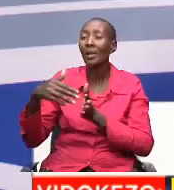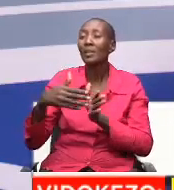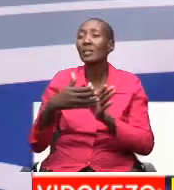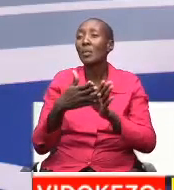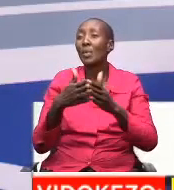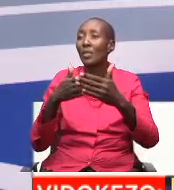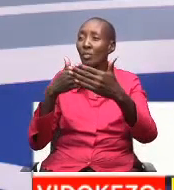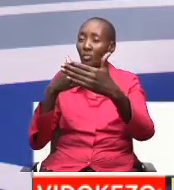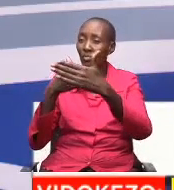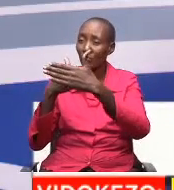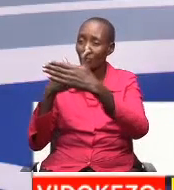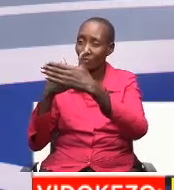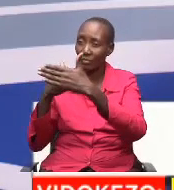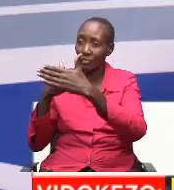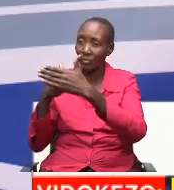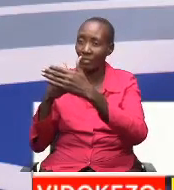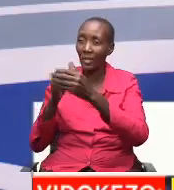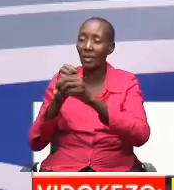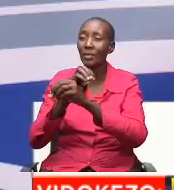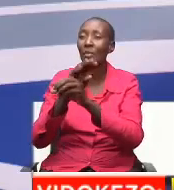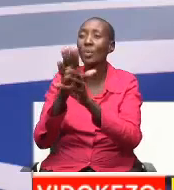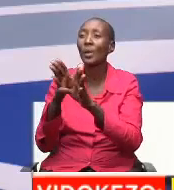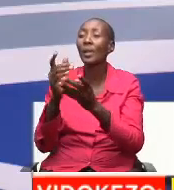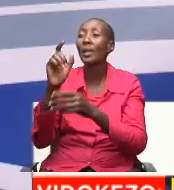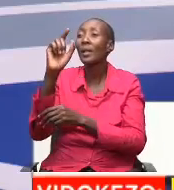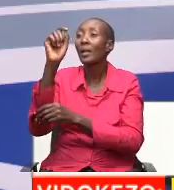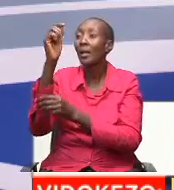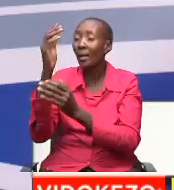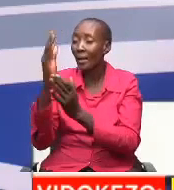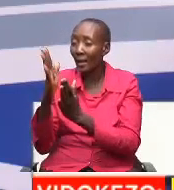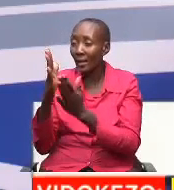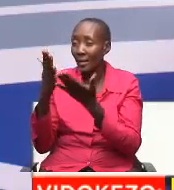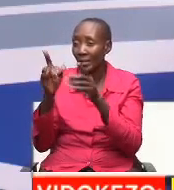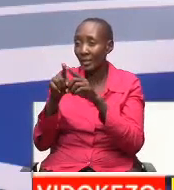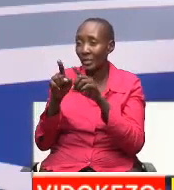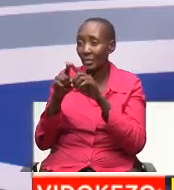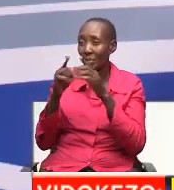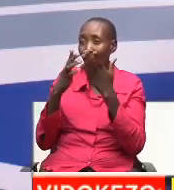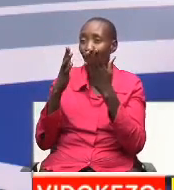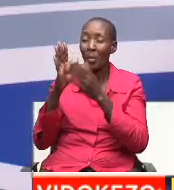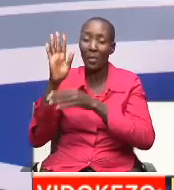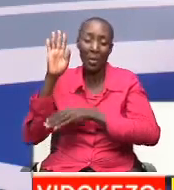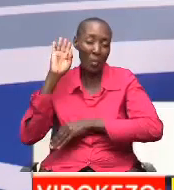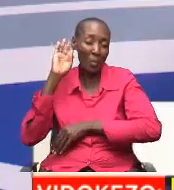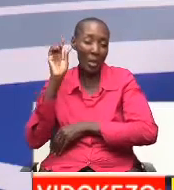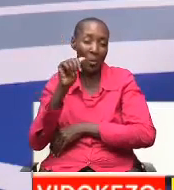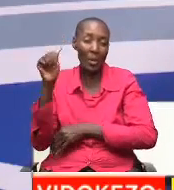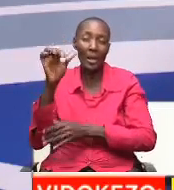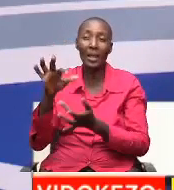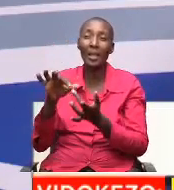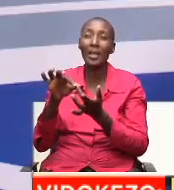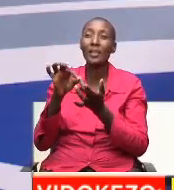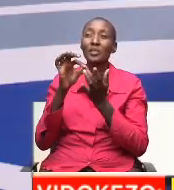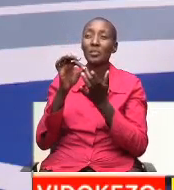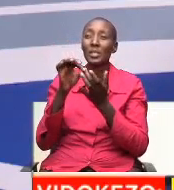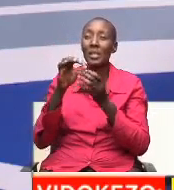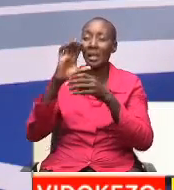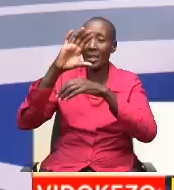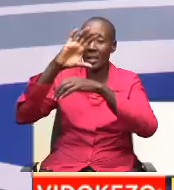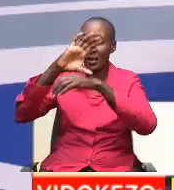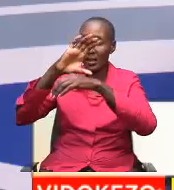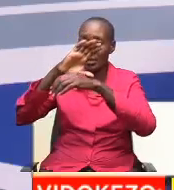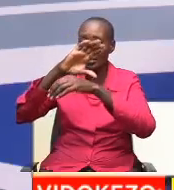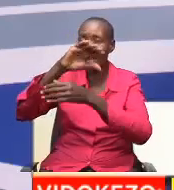kujikinga kusambaa kwa virusi vya corona. Wakenya wameweza kuzingatia agizo hili haswa katika nyumba za ibada. Mwandishi